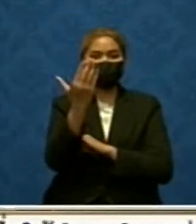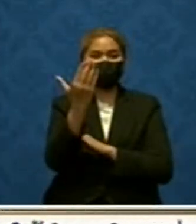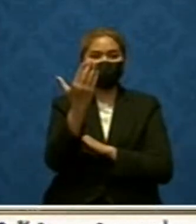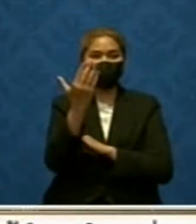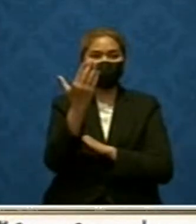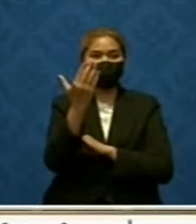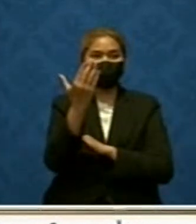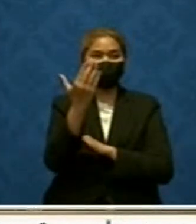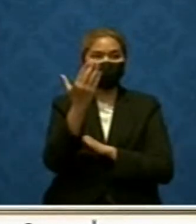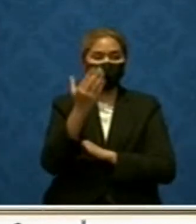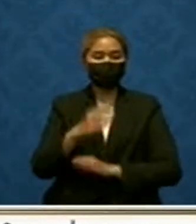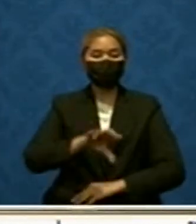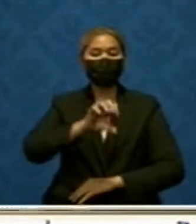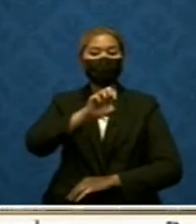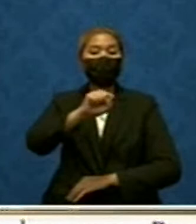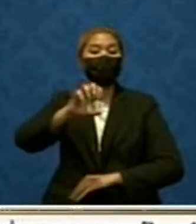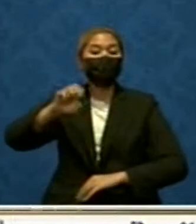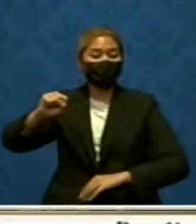ร้ had people todas as p